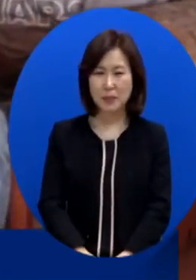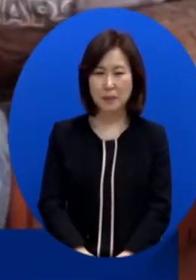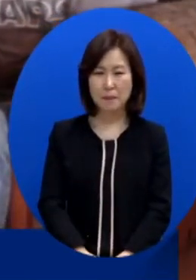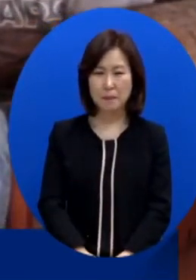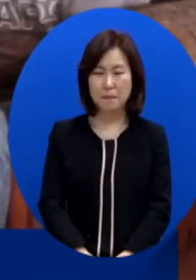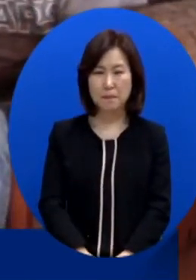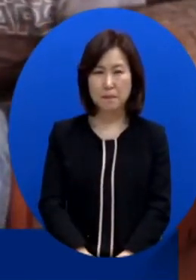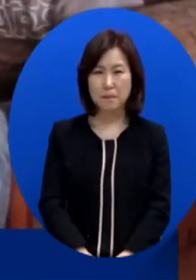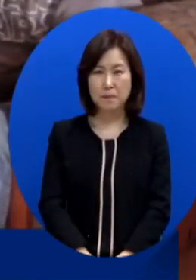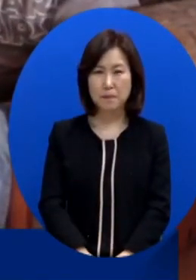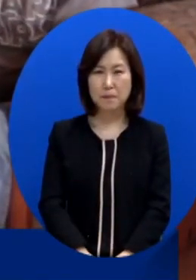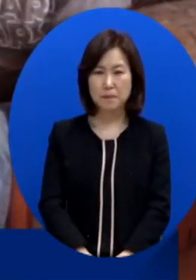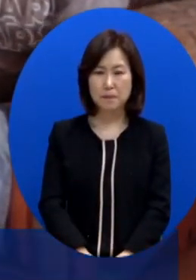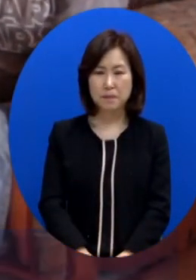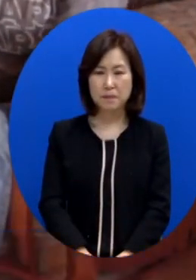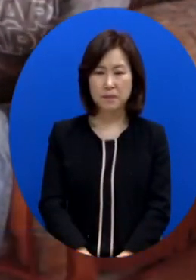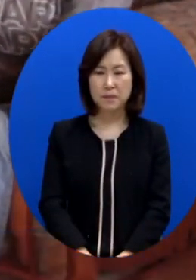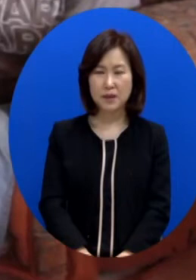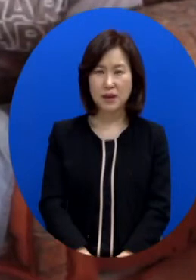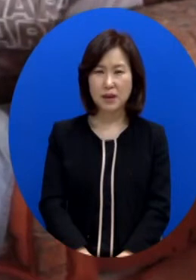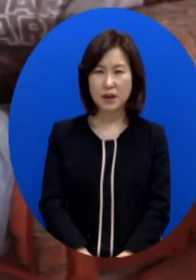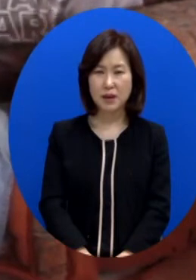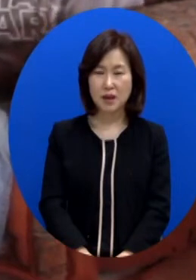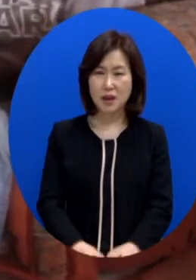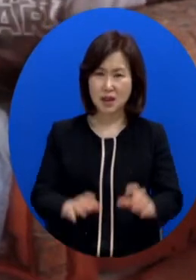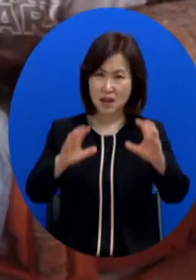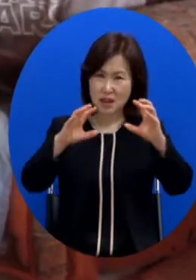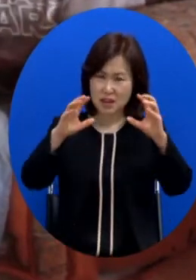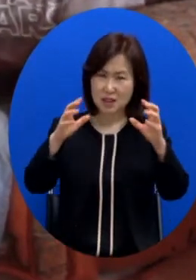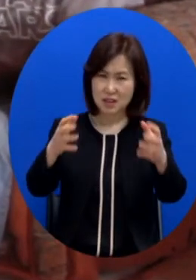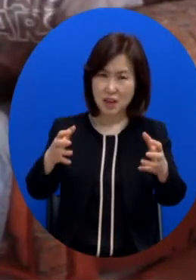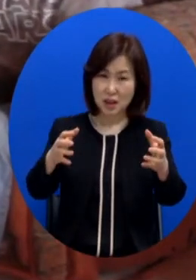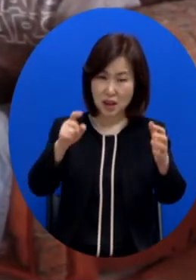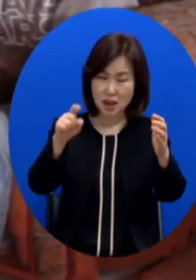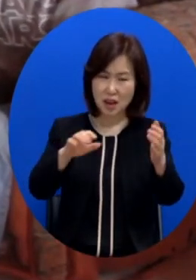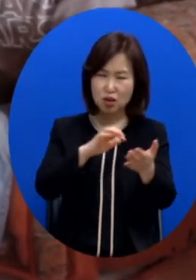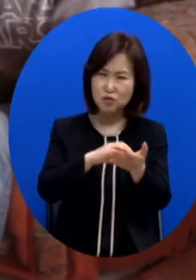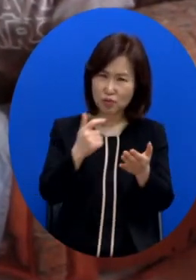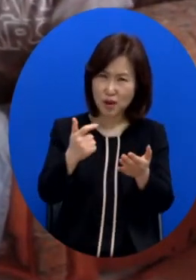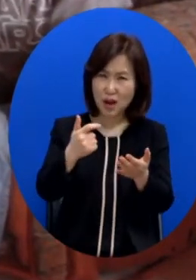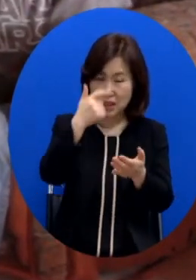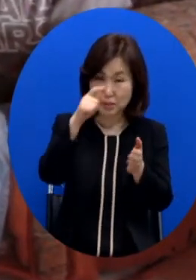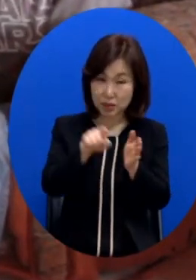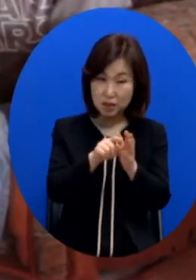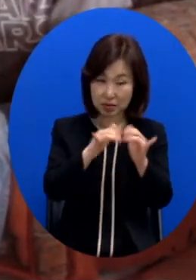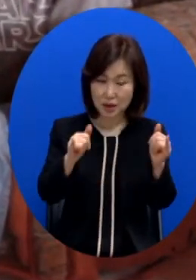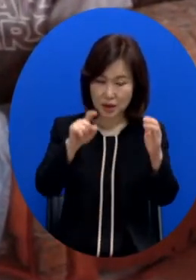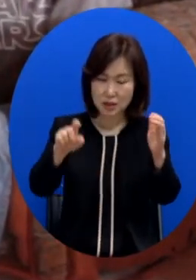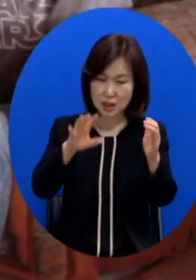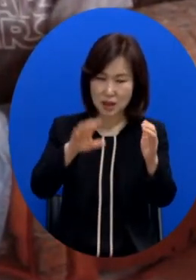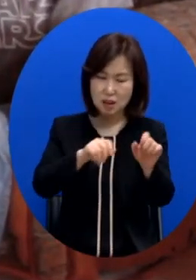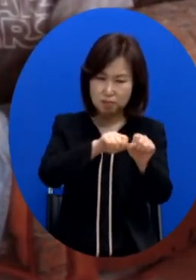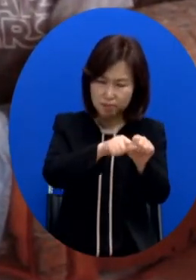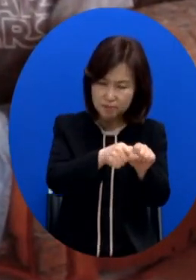grace. 오픈도어즈는 세계 수많은 크리스천에게 박해 가운데서도